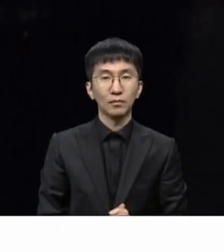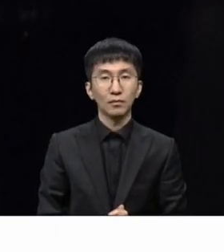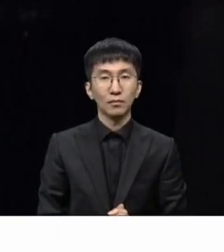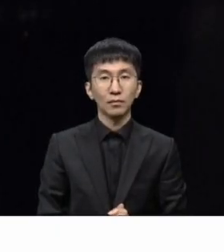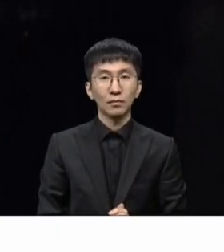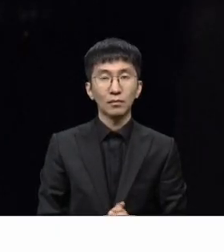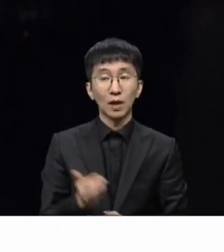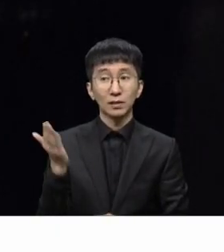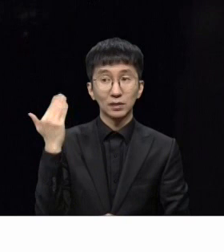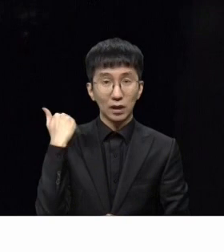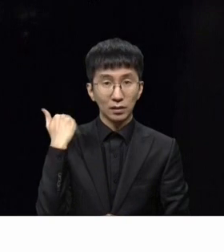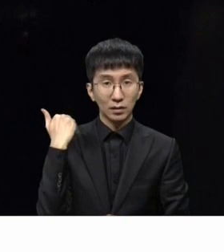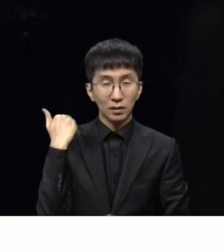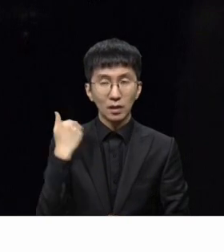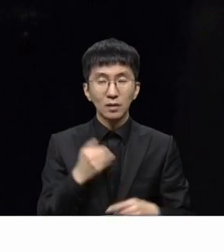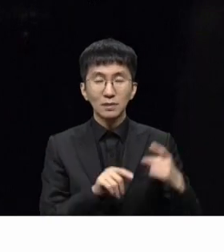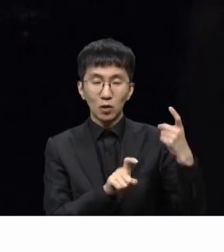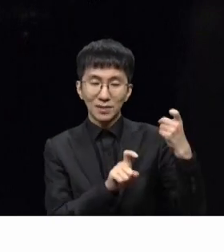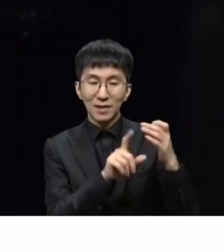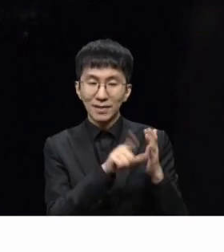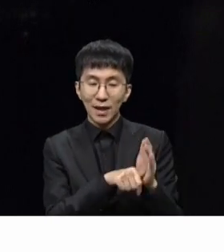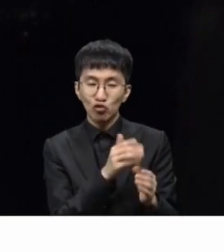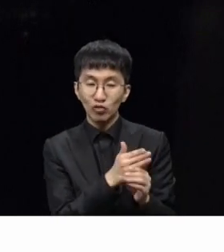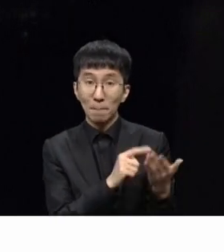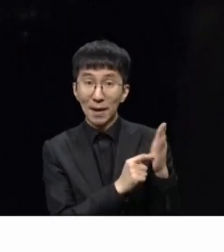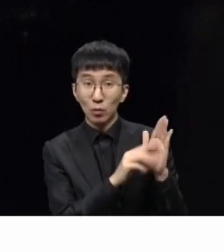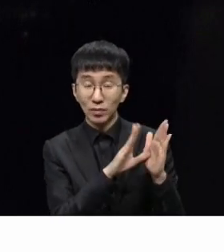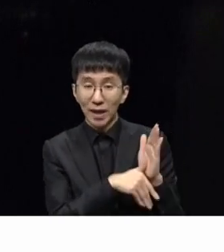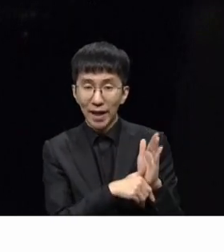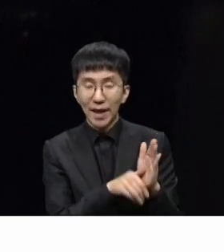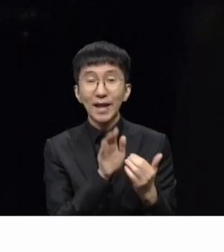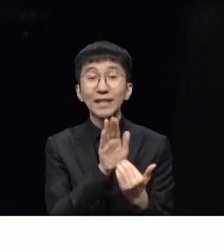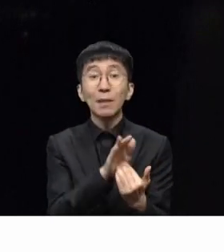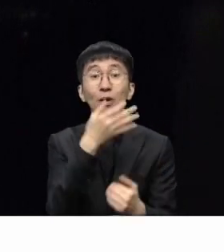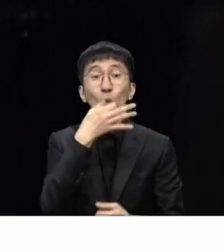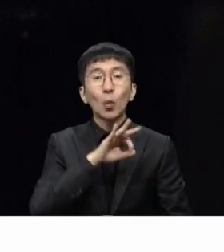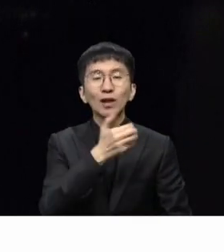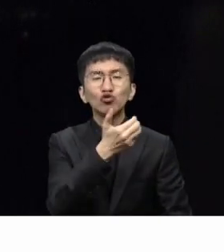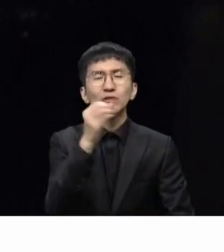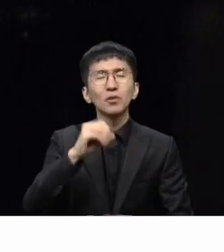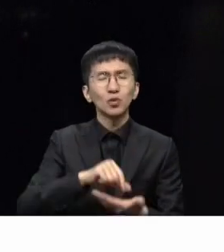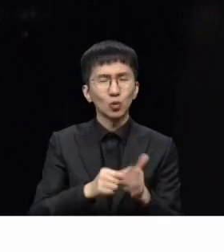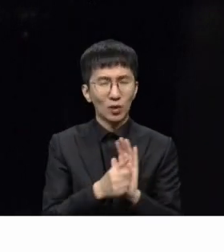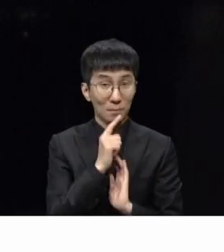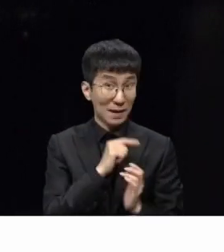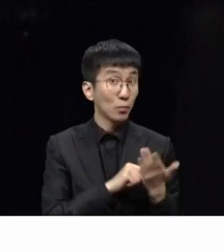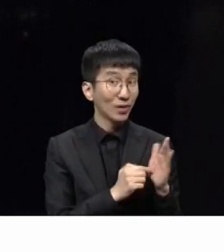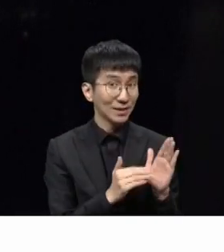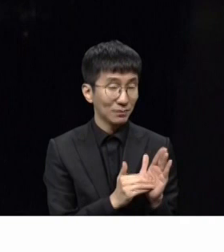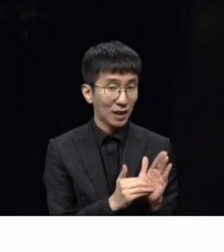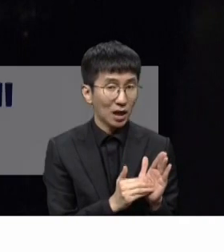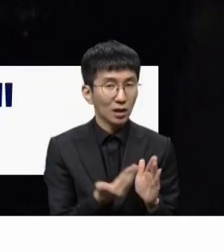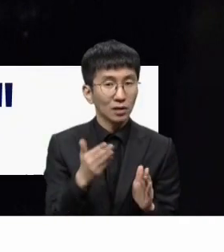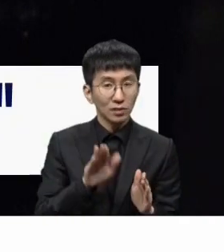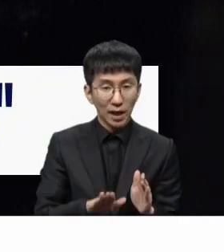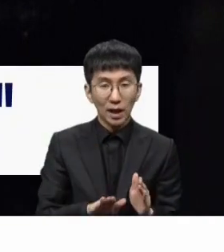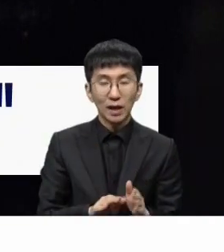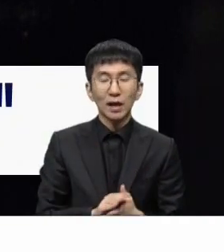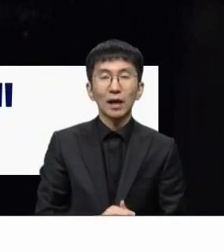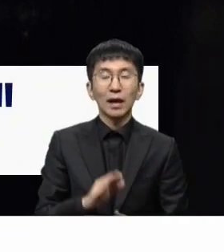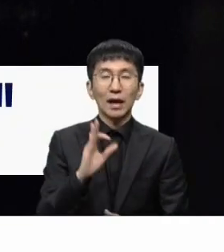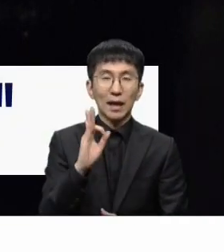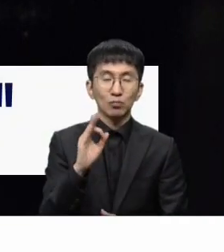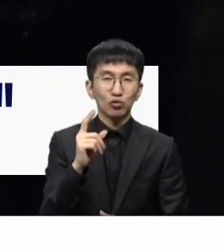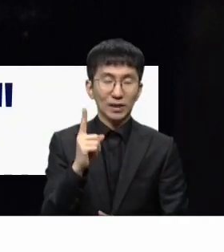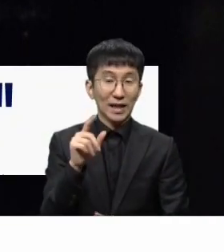네, 지난 10일 중간 결과 발표때는 예방 효과가 90%였다고 발표했었는데요. 화이자가 미 식품의약국